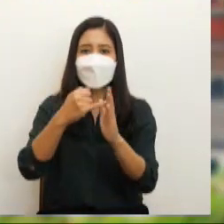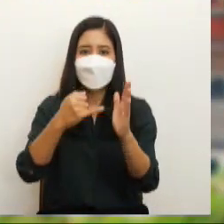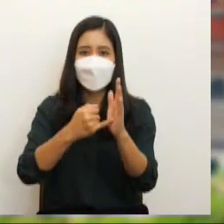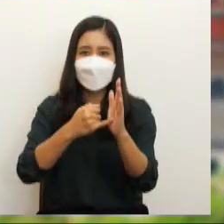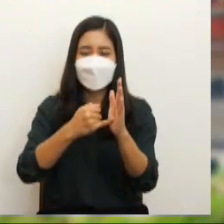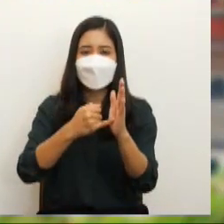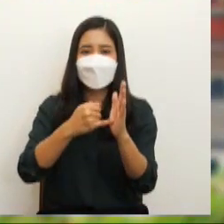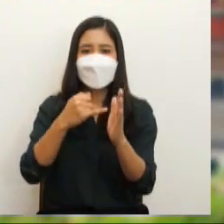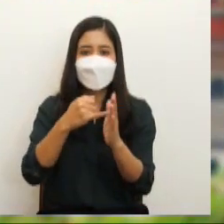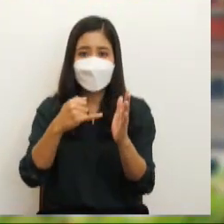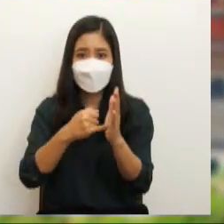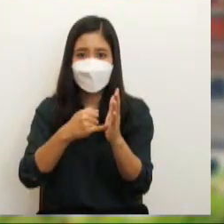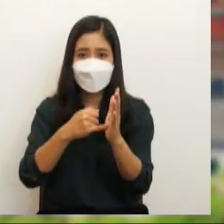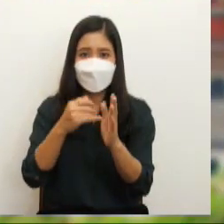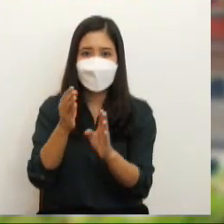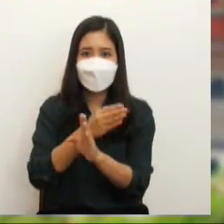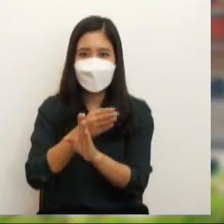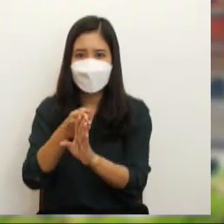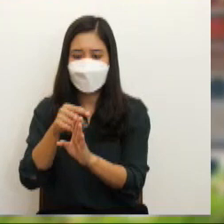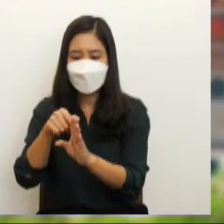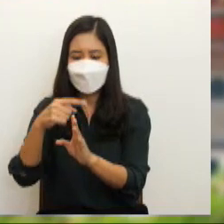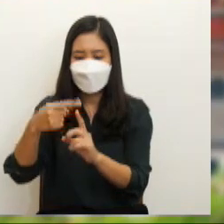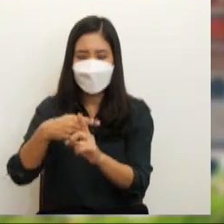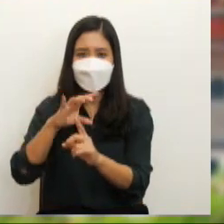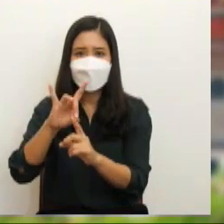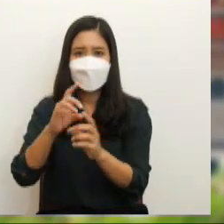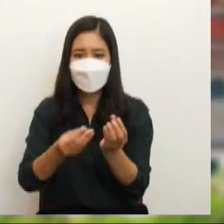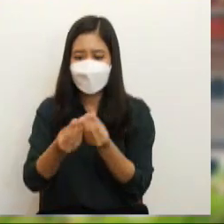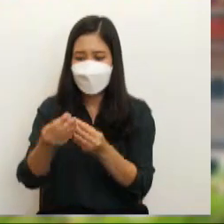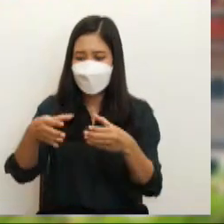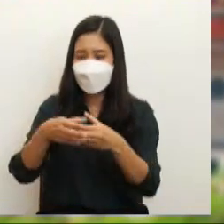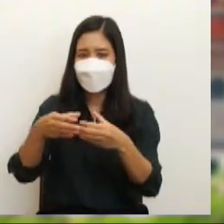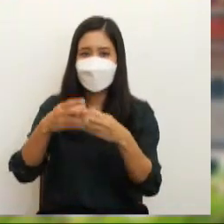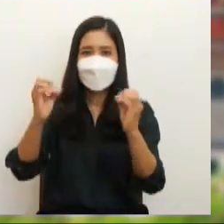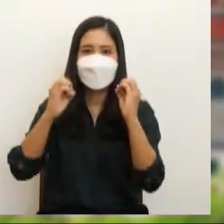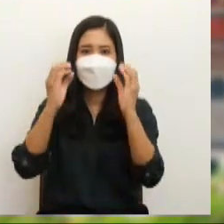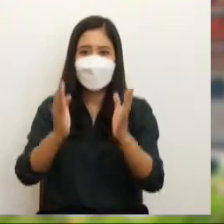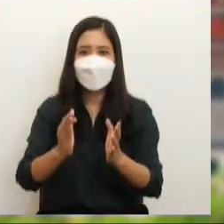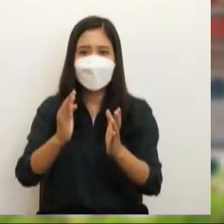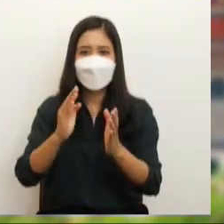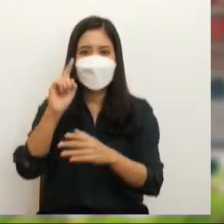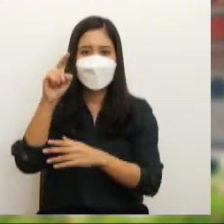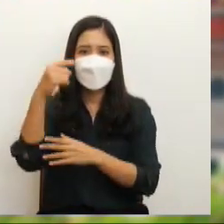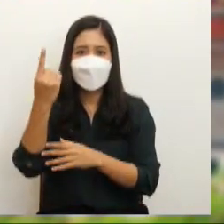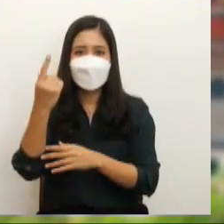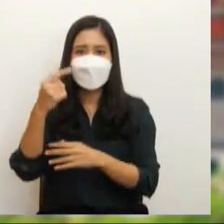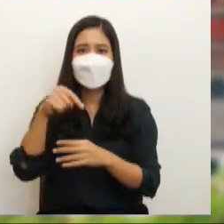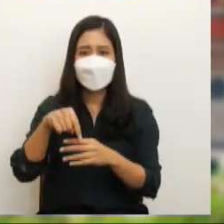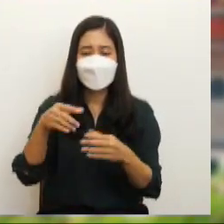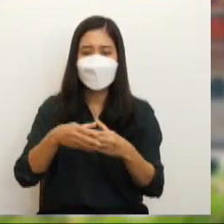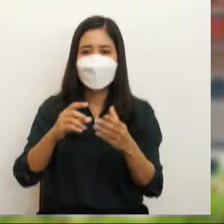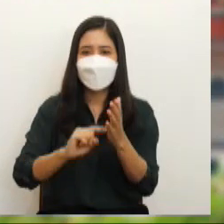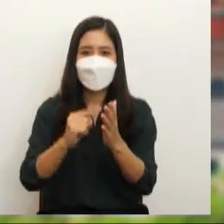ในเดือนกรกฎาคมขอความกรุณาได้จัดสรรวัคซีนลงมาให้กับกลุ่มของคุณครูและบุคลากรทางการศึกษาเป็นกลุ่มแรกๆนะ